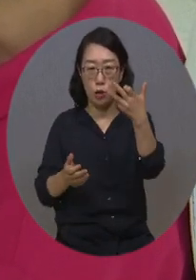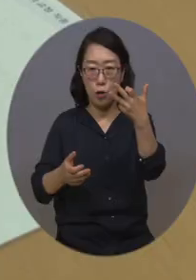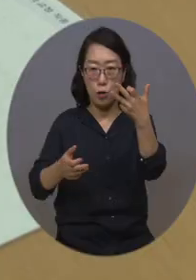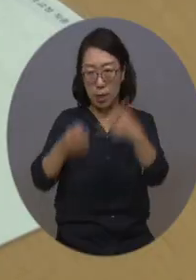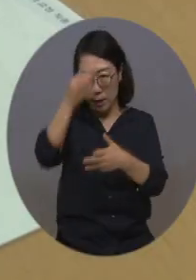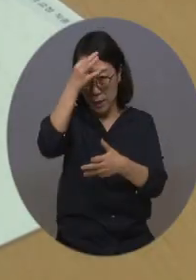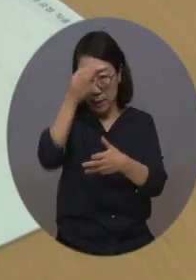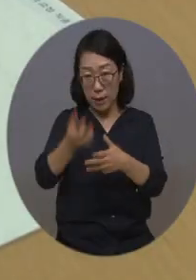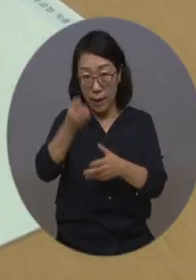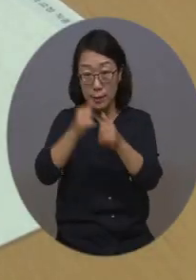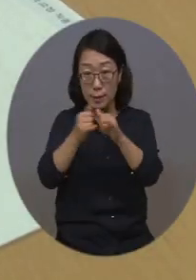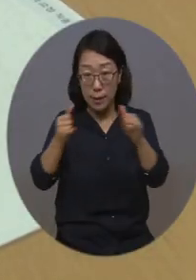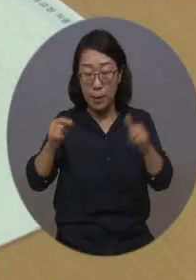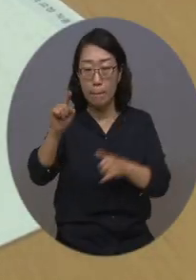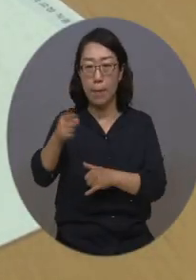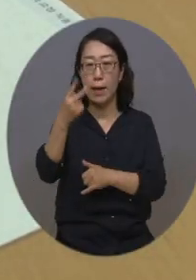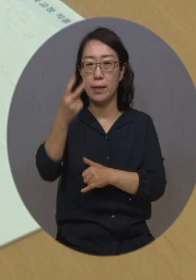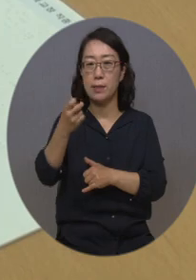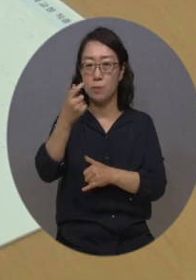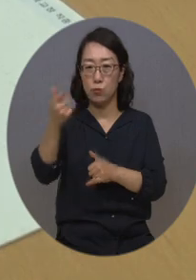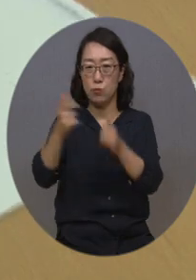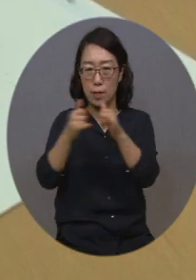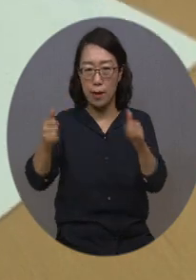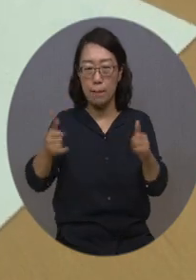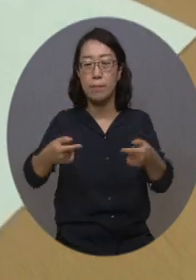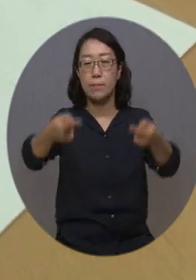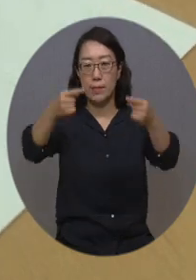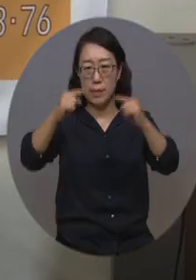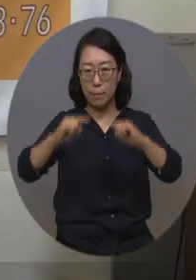보유 장애인 126명이 참가했습니다.